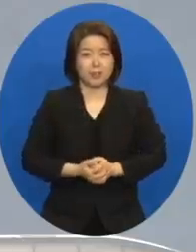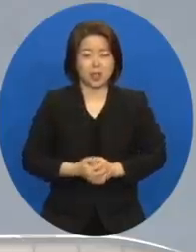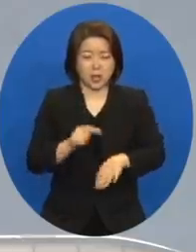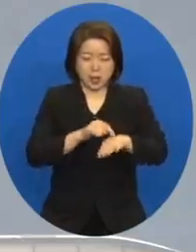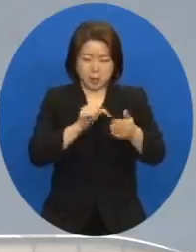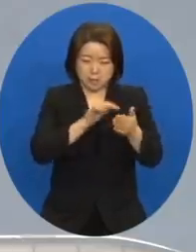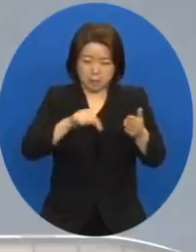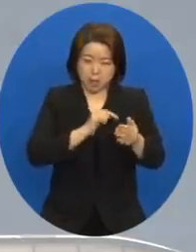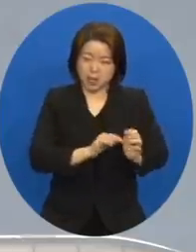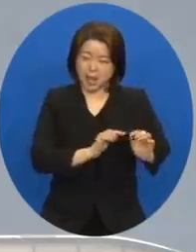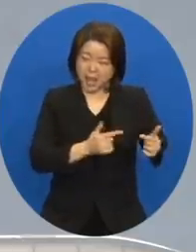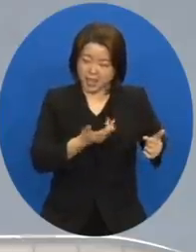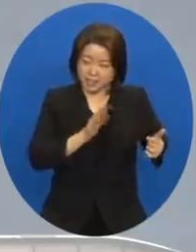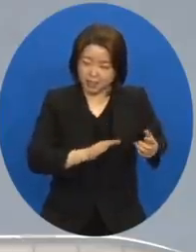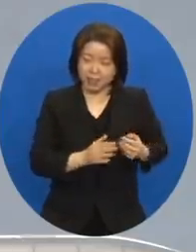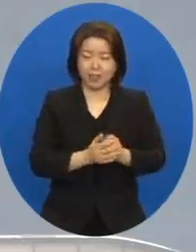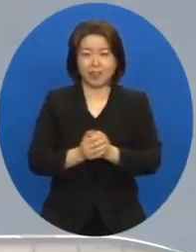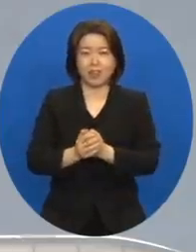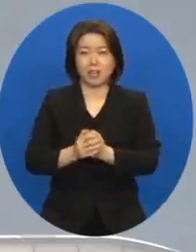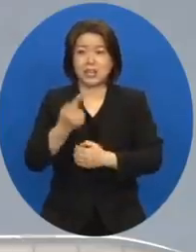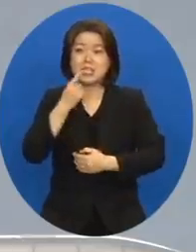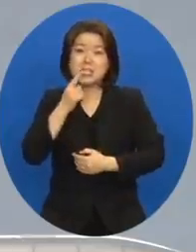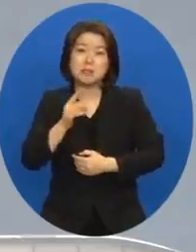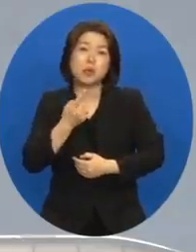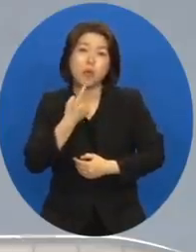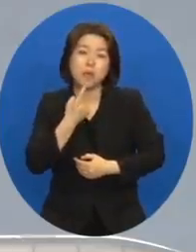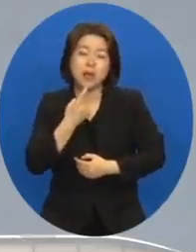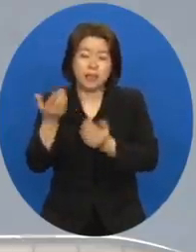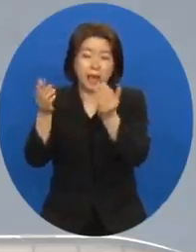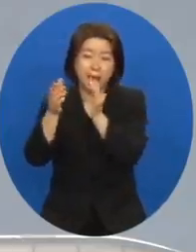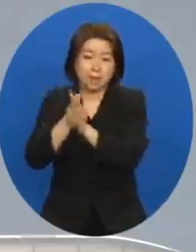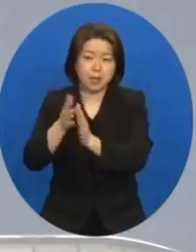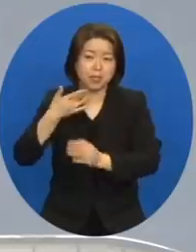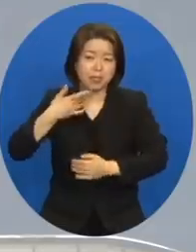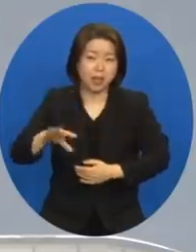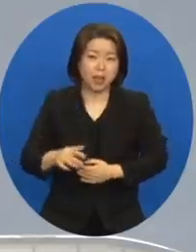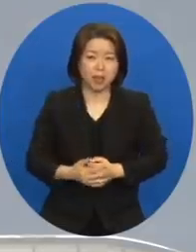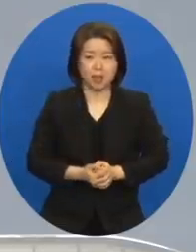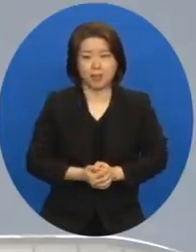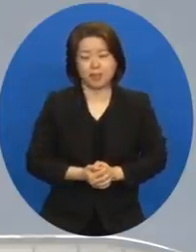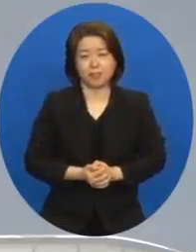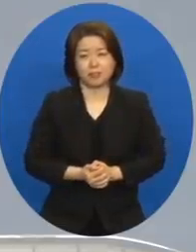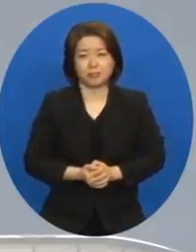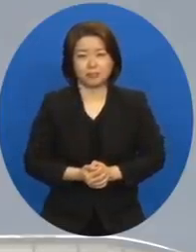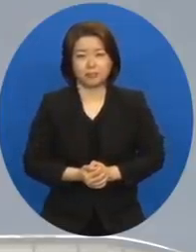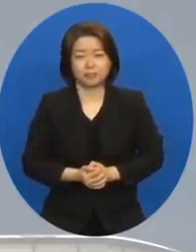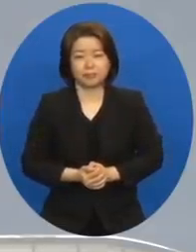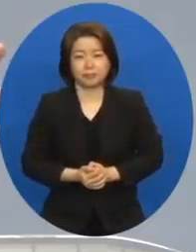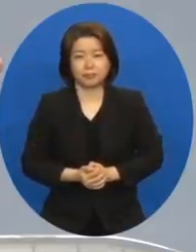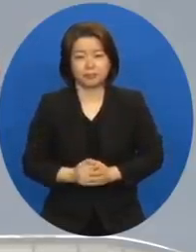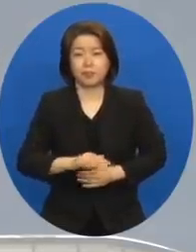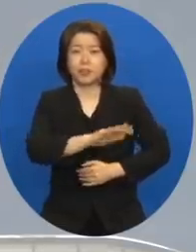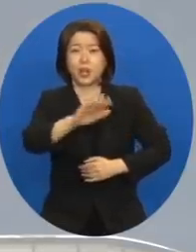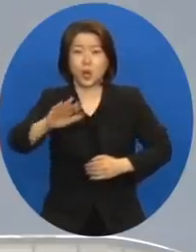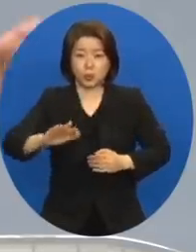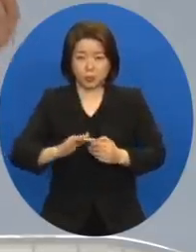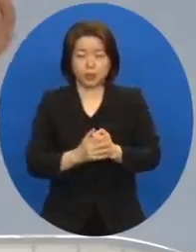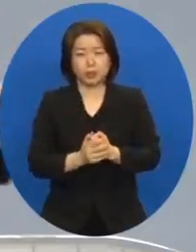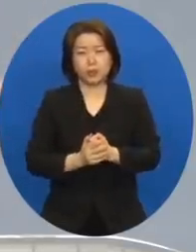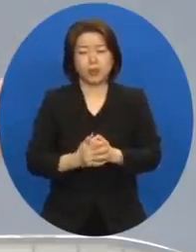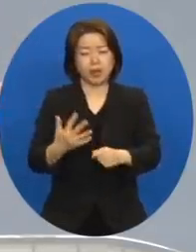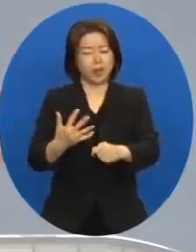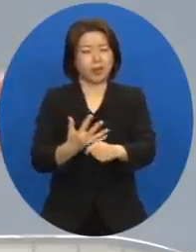마음으로는 아니오 하면서 입으로만 아멘 했던 적이 없었던 거예요 우리도